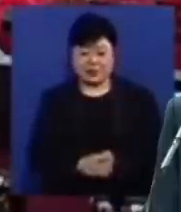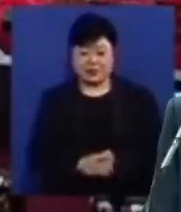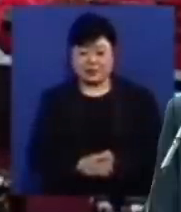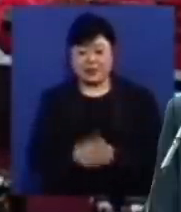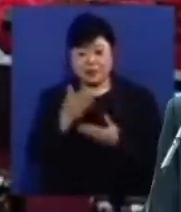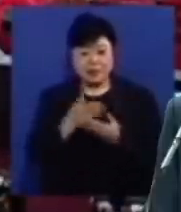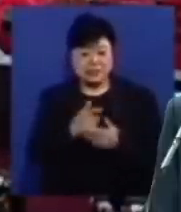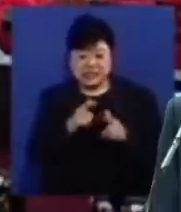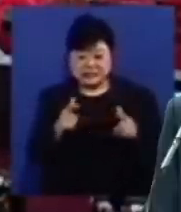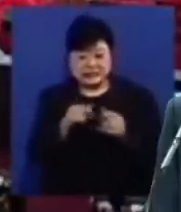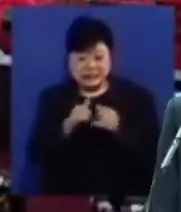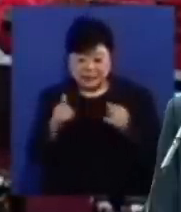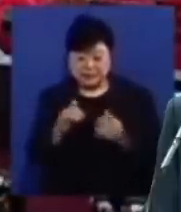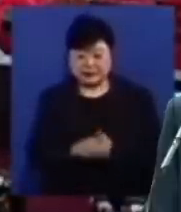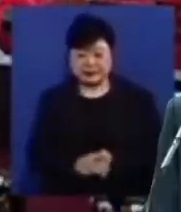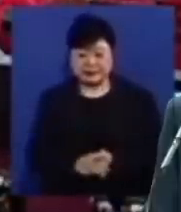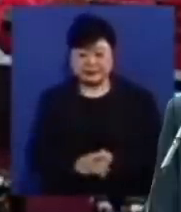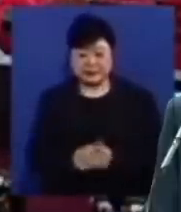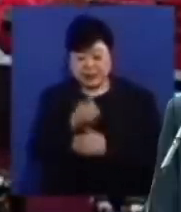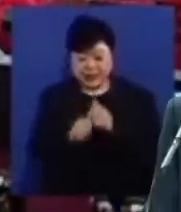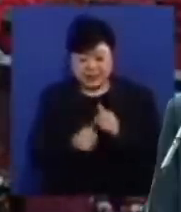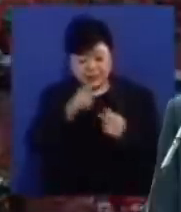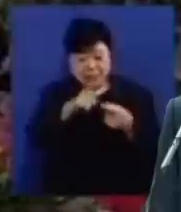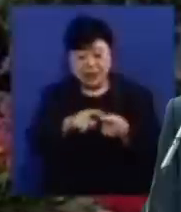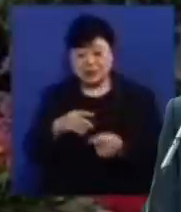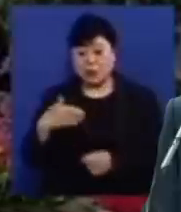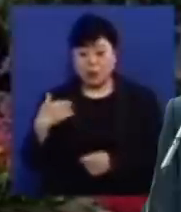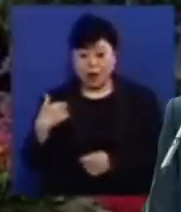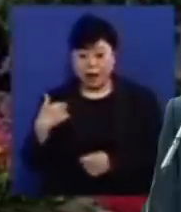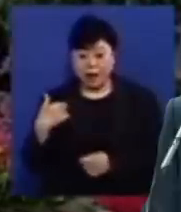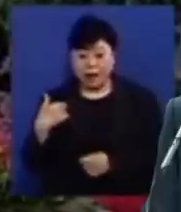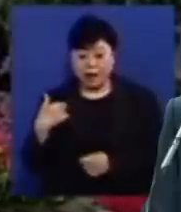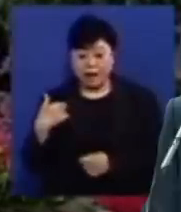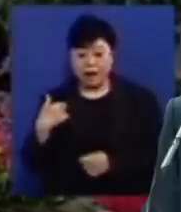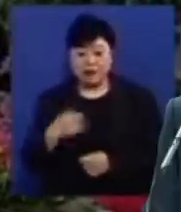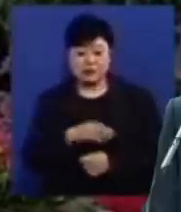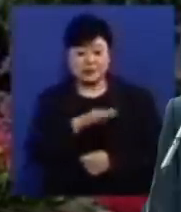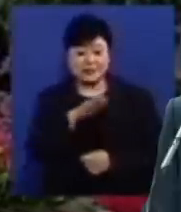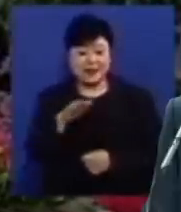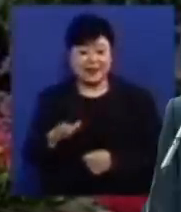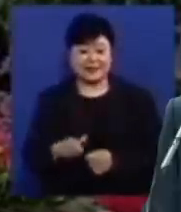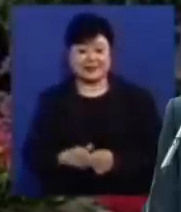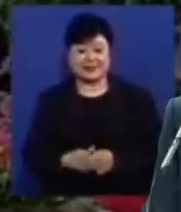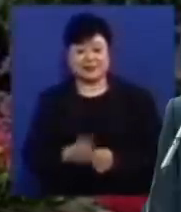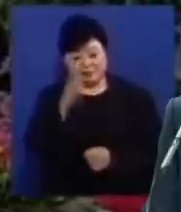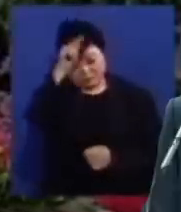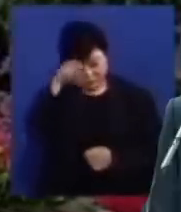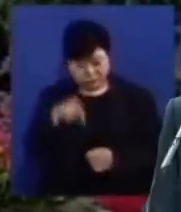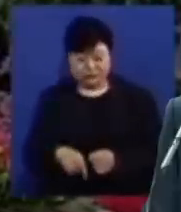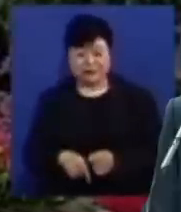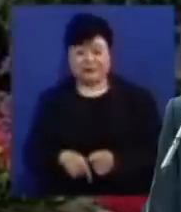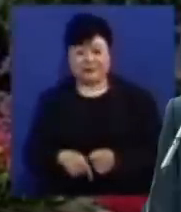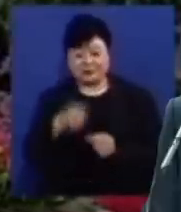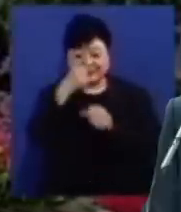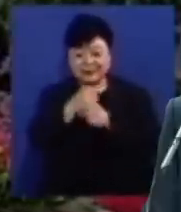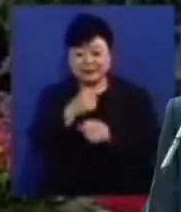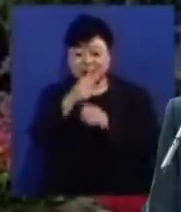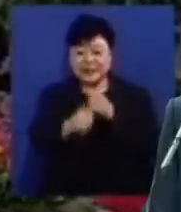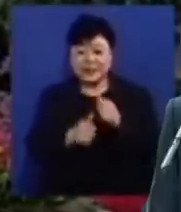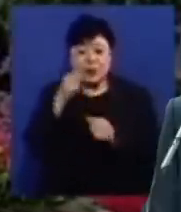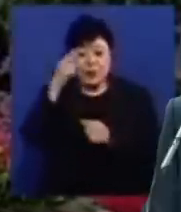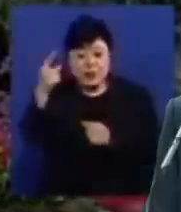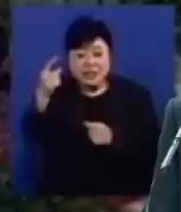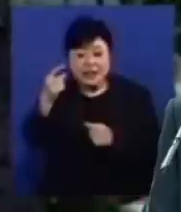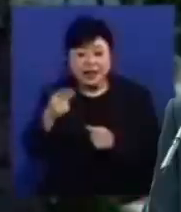안 받아들이는 사람은 전혀 하나님에 대해서 알 수가 없습니다. 우리가 이 우주를 창조한 하나님의